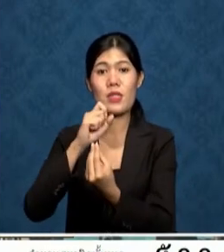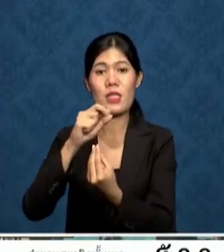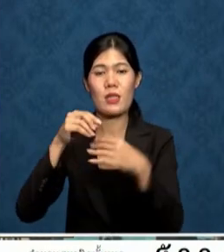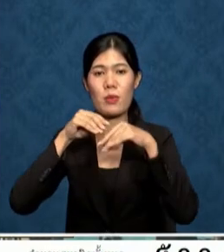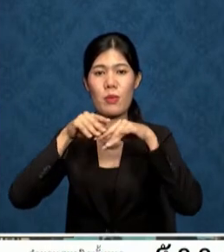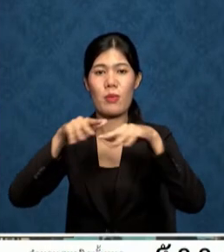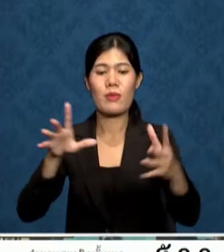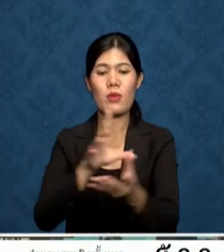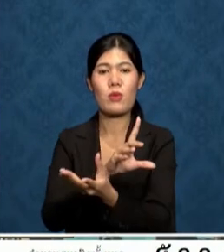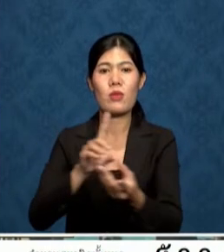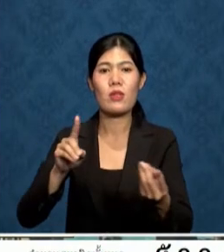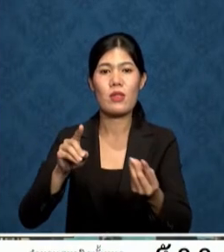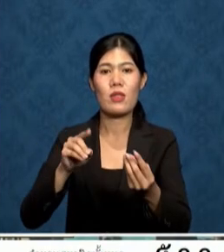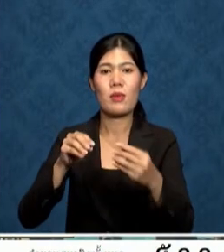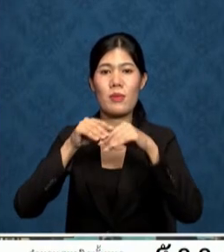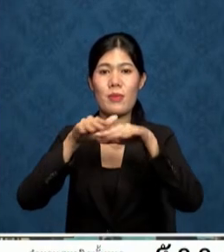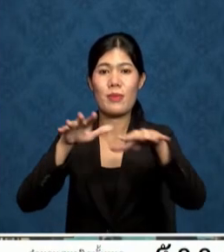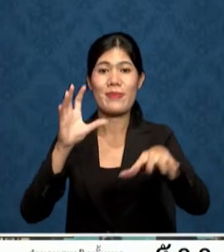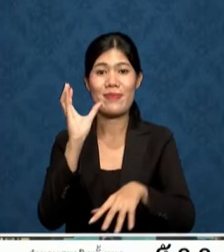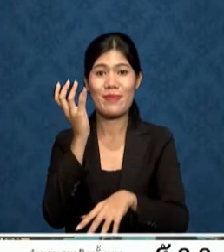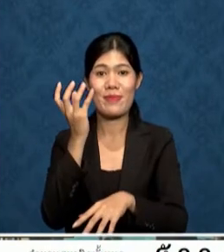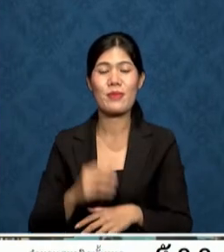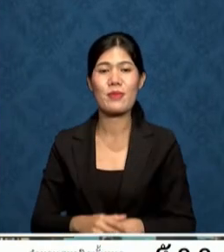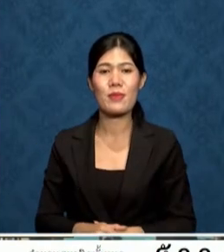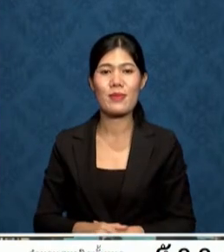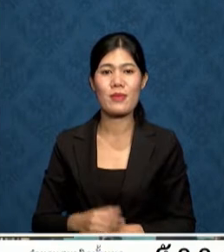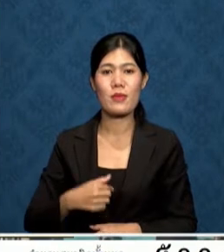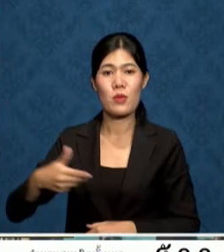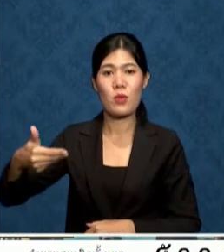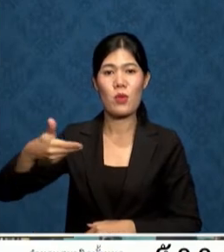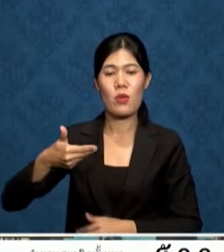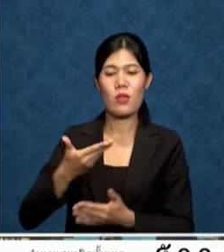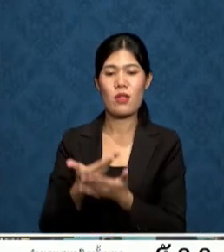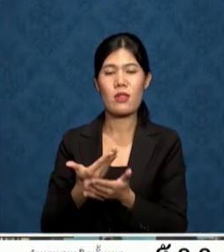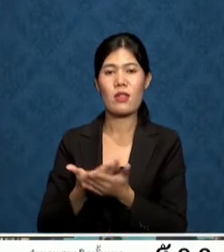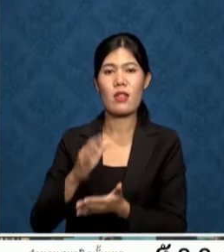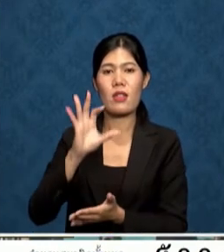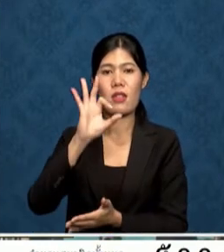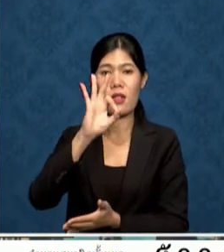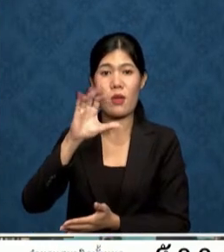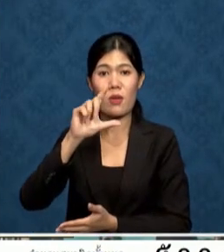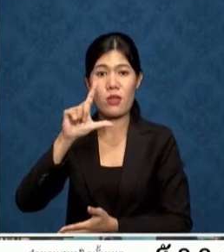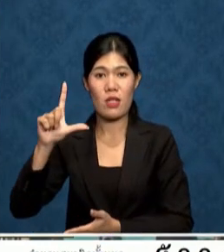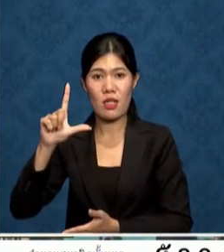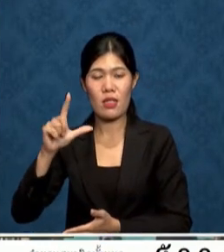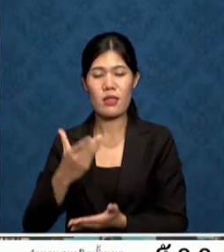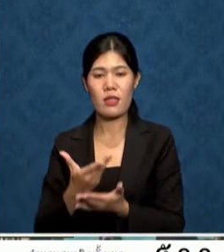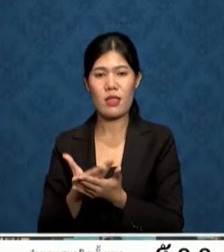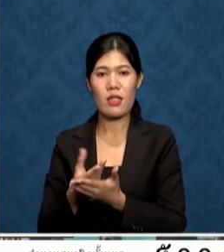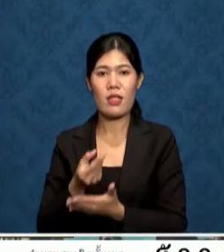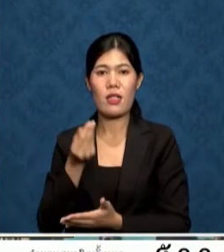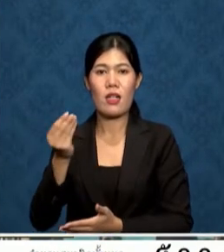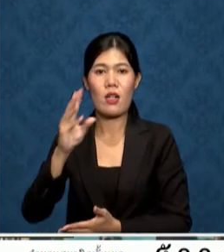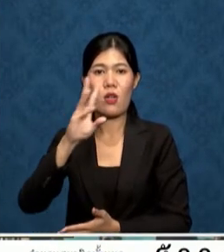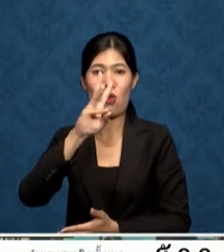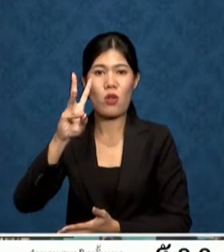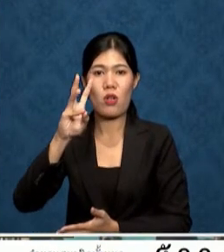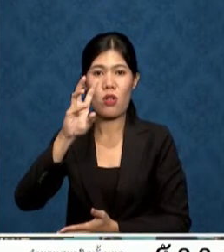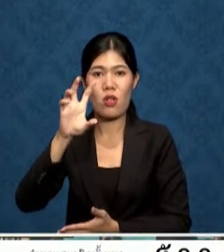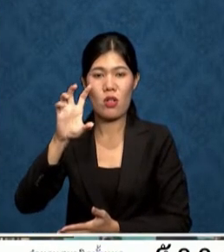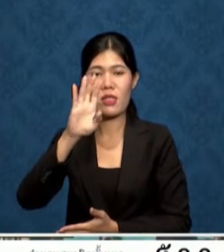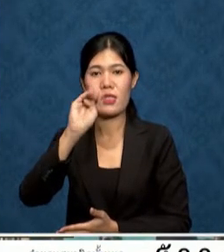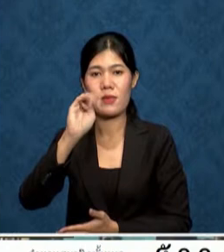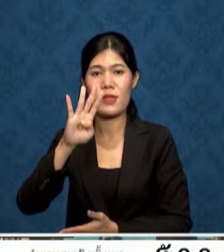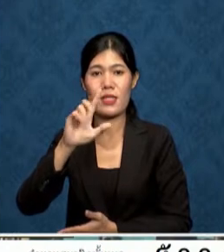แพร่วัฒนธรรมสู่สากลอ่าท่านขอมาประมาณ 900ล้านท่านได้รับอนุมัติไป 644ล้านนะครับ